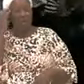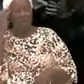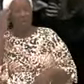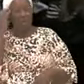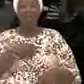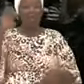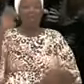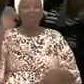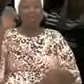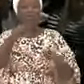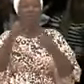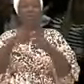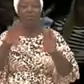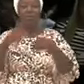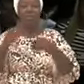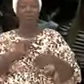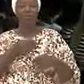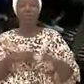donner